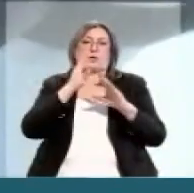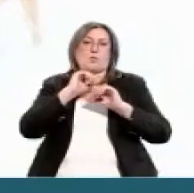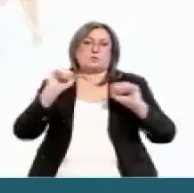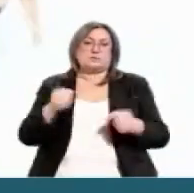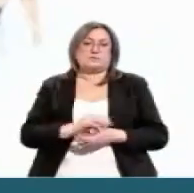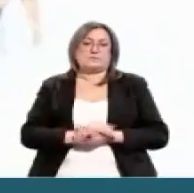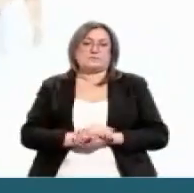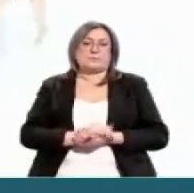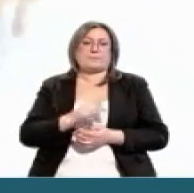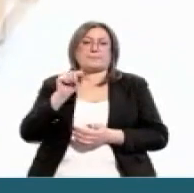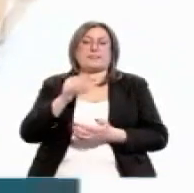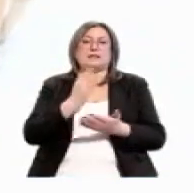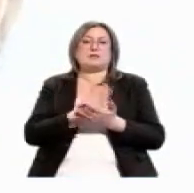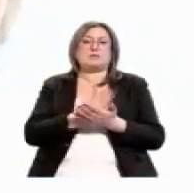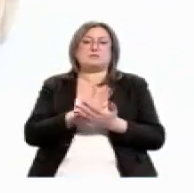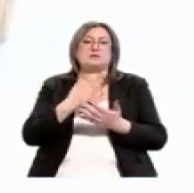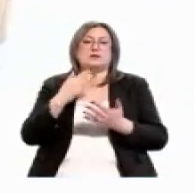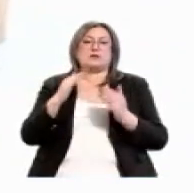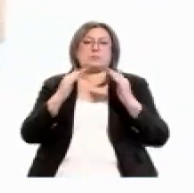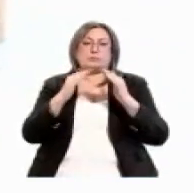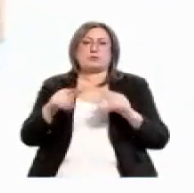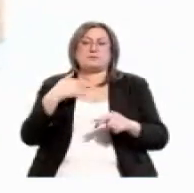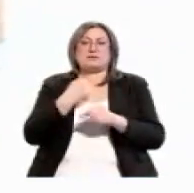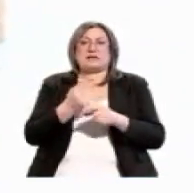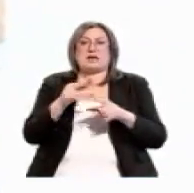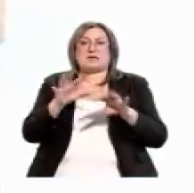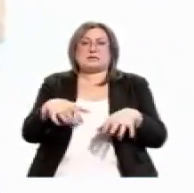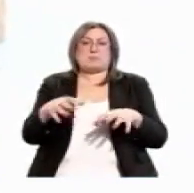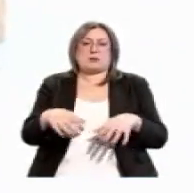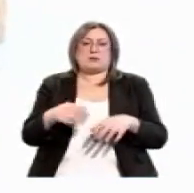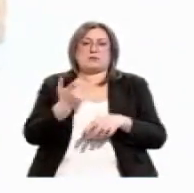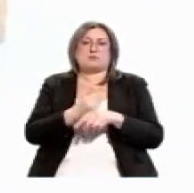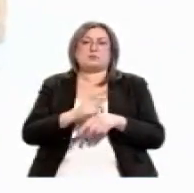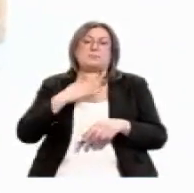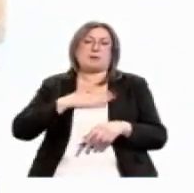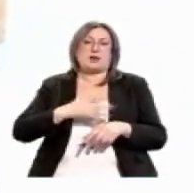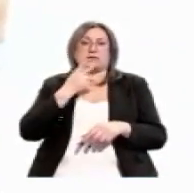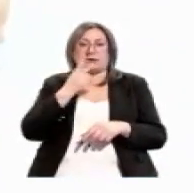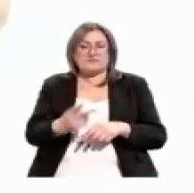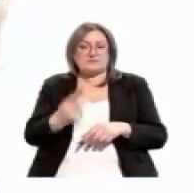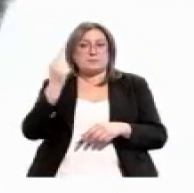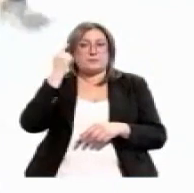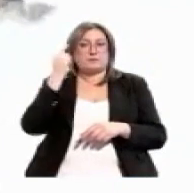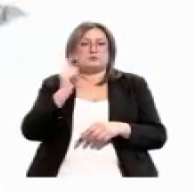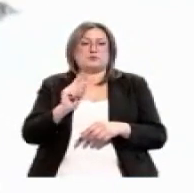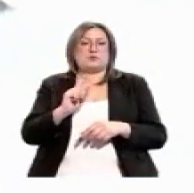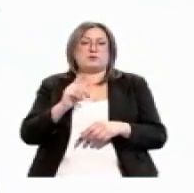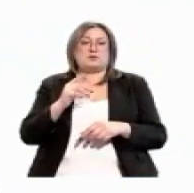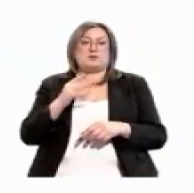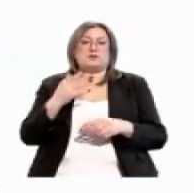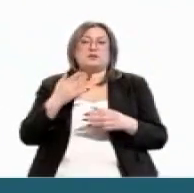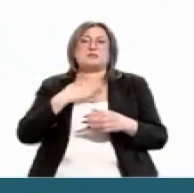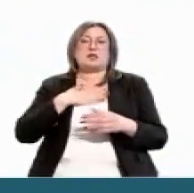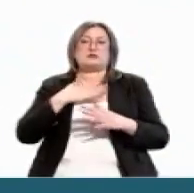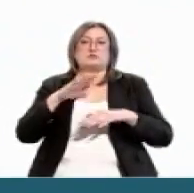погоды. Здесь находится наша будка, которую мы делали для собак. Очень приятно осознавать, что